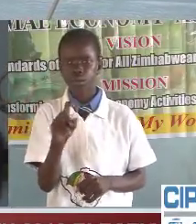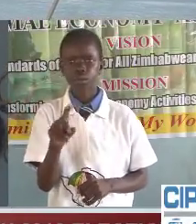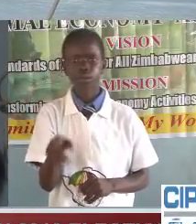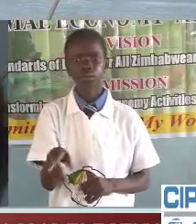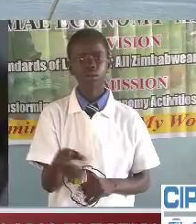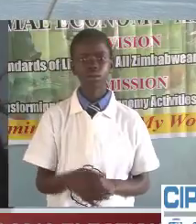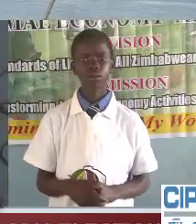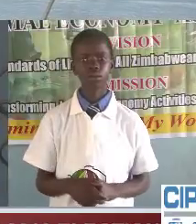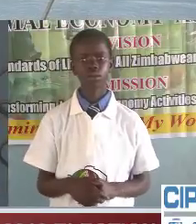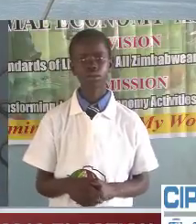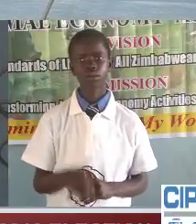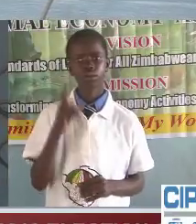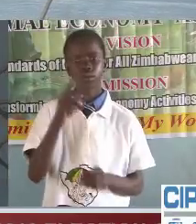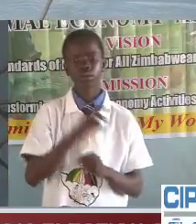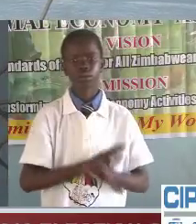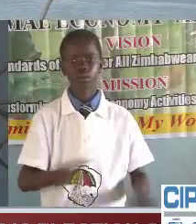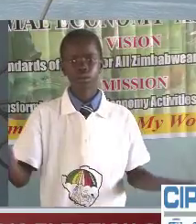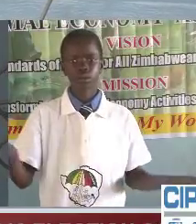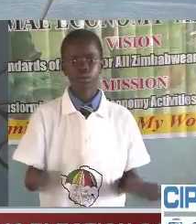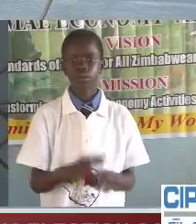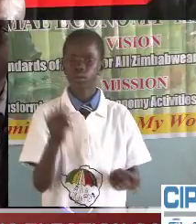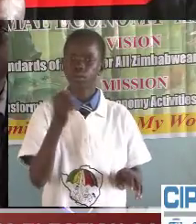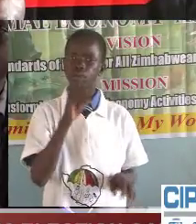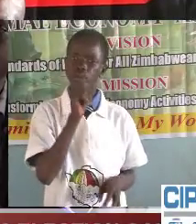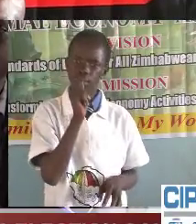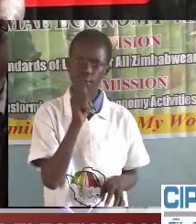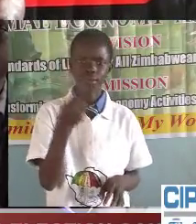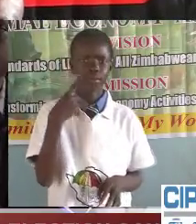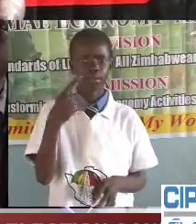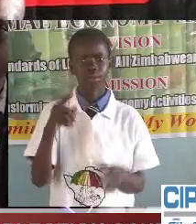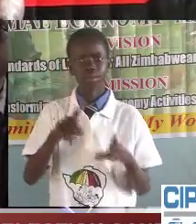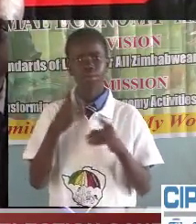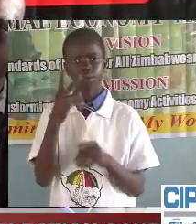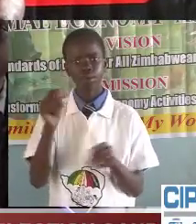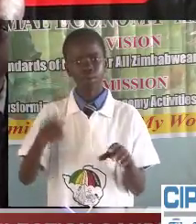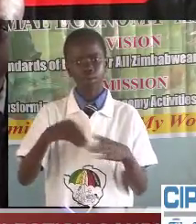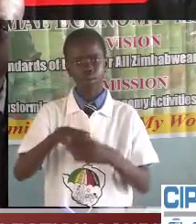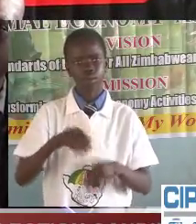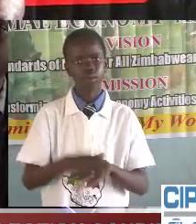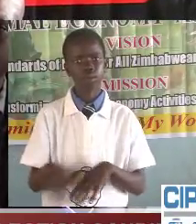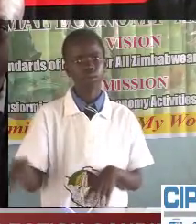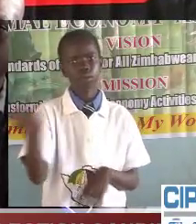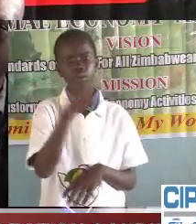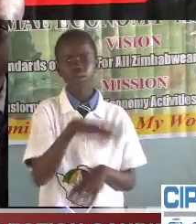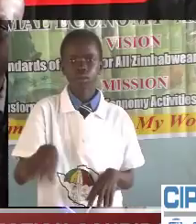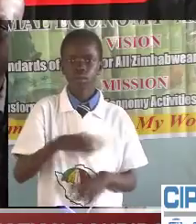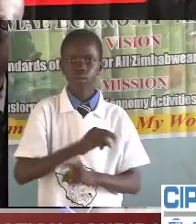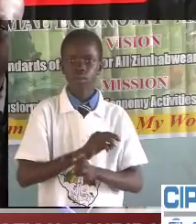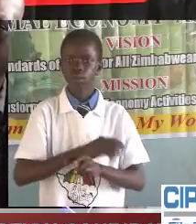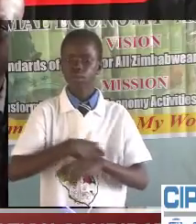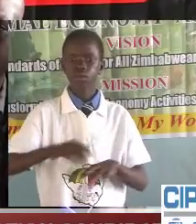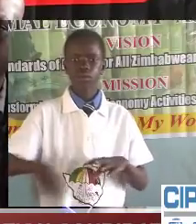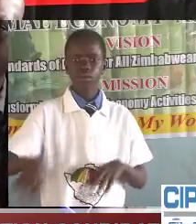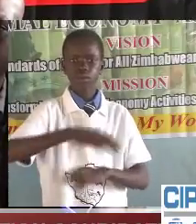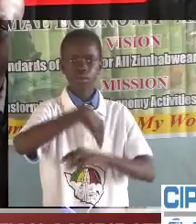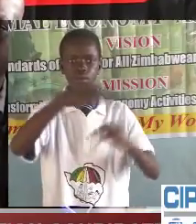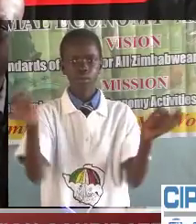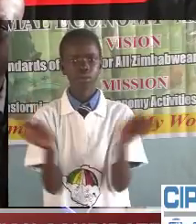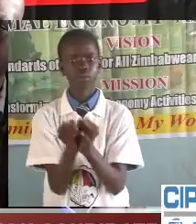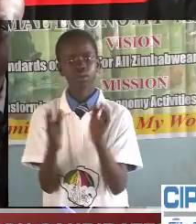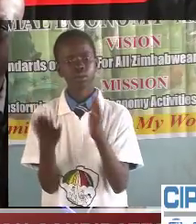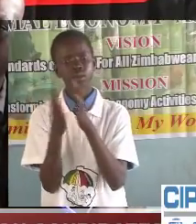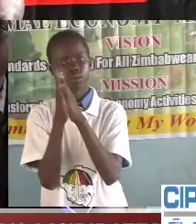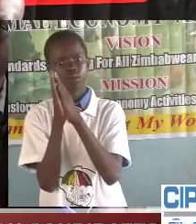mumatiri aripo dzimwe nzvimbo dzinotobhacha handiti tikada kutarisa ipo panapa pagaundi yenyu muwadhi 2 mashomu handiti mapostori ari kupinda